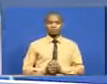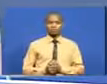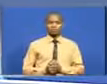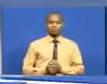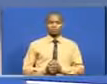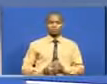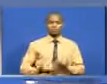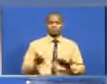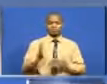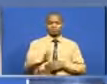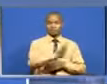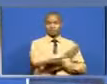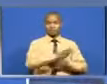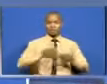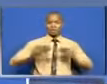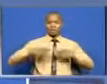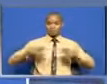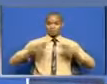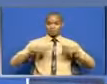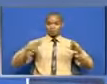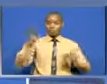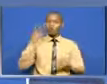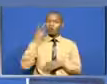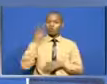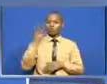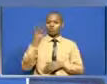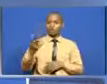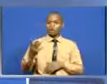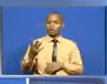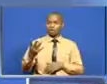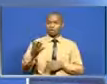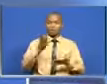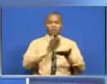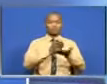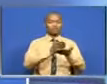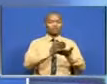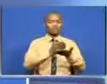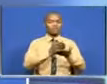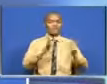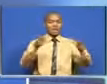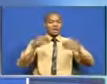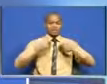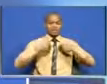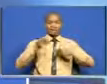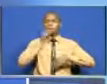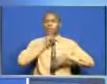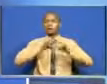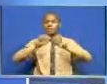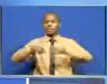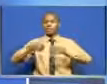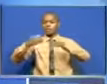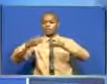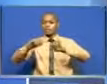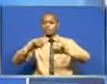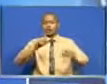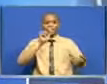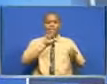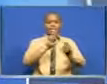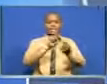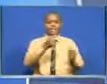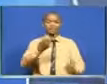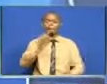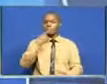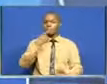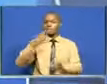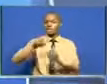Mtazamaji, wa Kenya wapatao 400 wamejisajili kushiriki kwenye majaribio ya chanjo ya ugonjwa wa COVID-19 ambayo yanaendelea